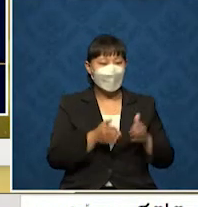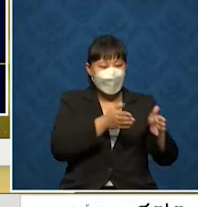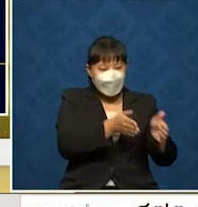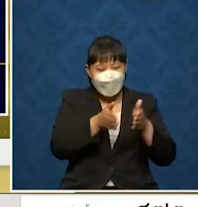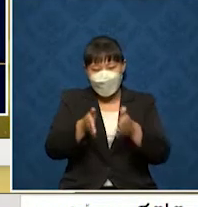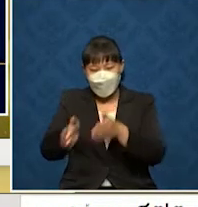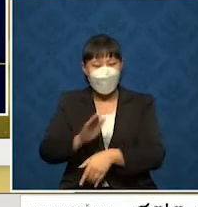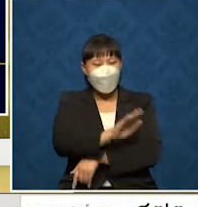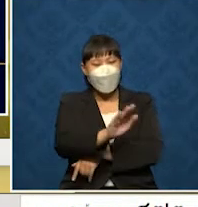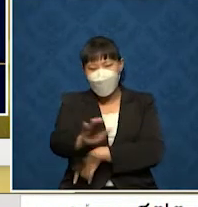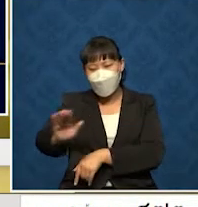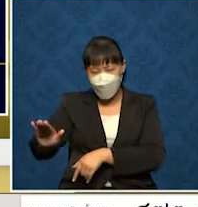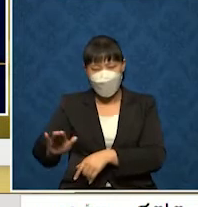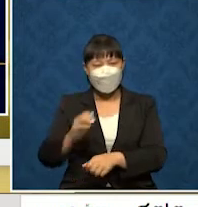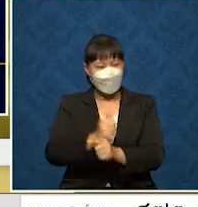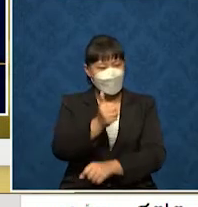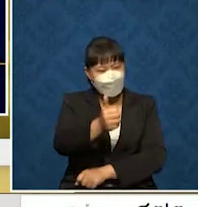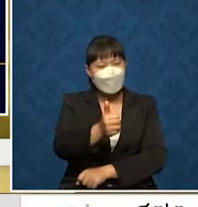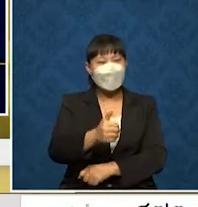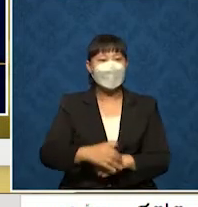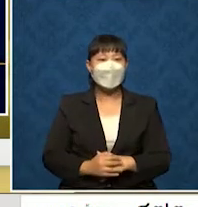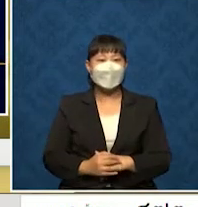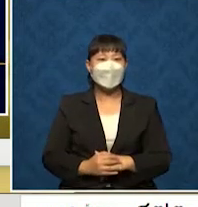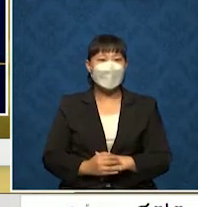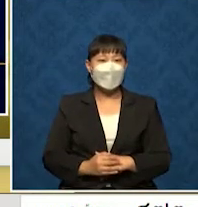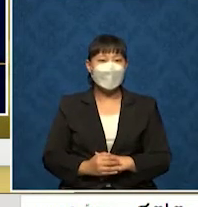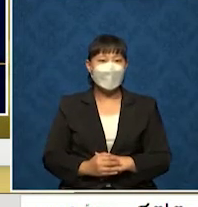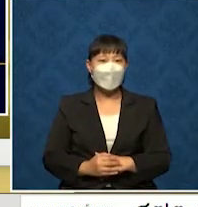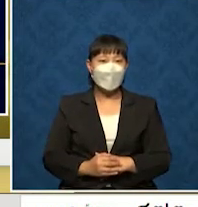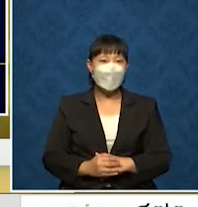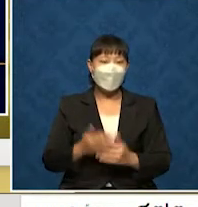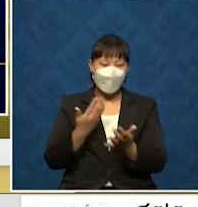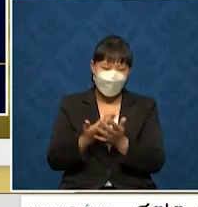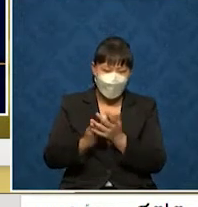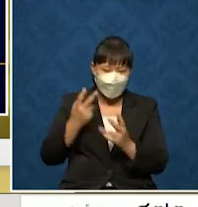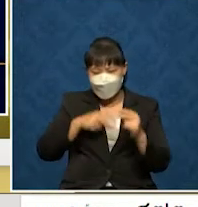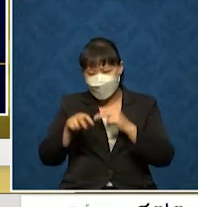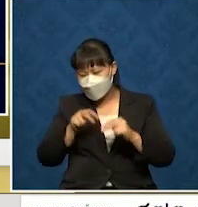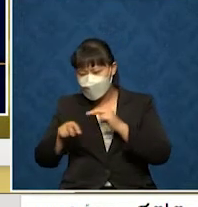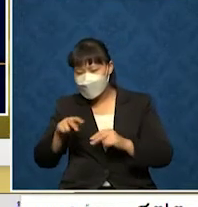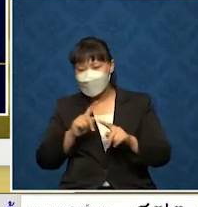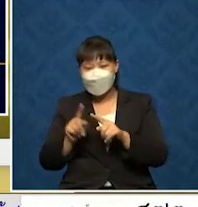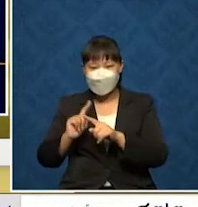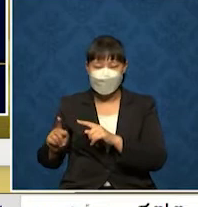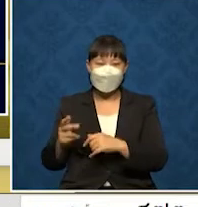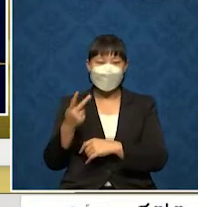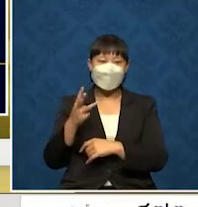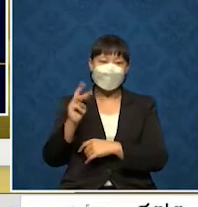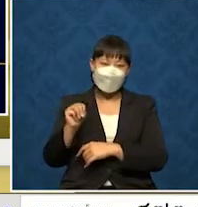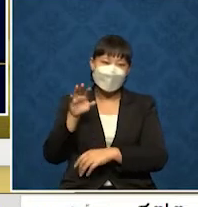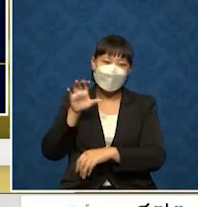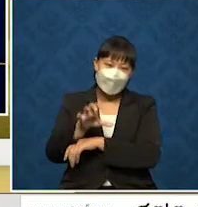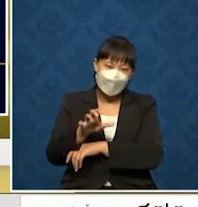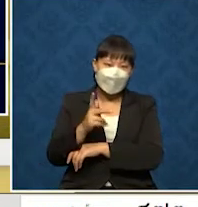ากและในส่วนของการสืบทรัพย์ต่างๆก็ต้องใช้กรมบังคับคดีในการดำเ